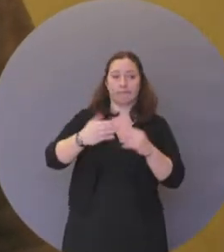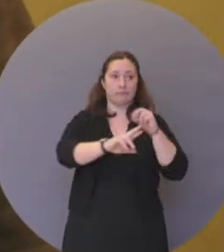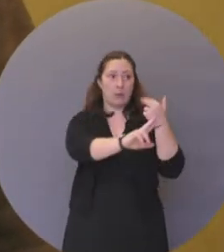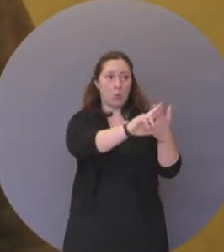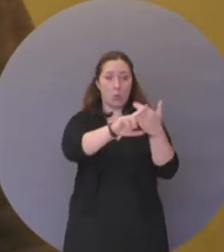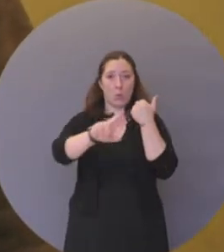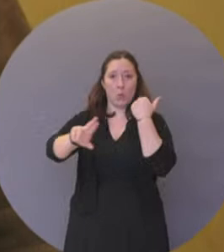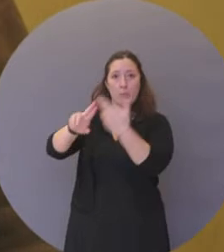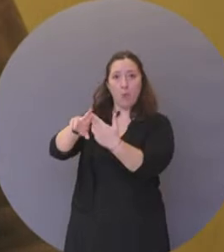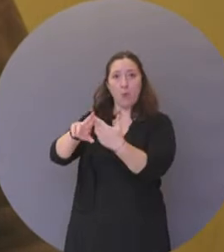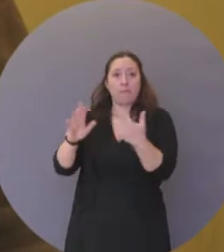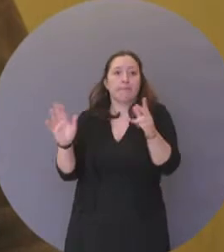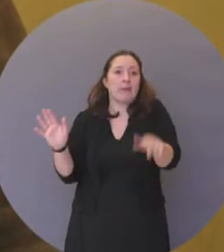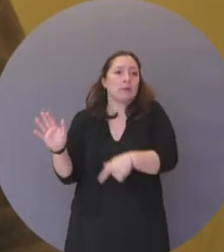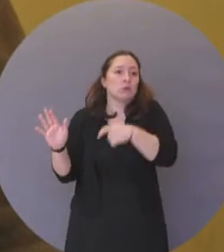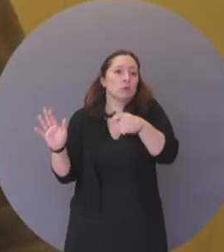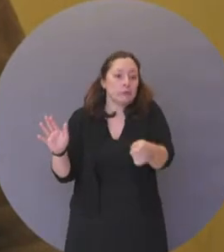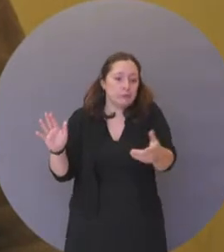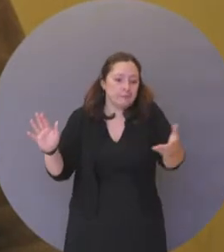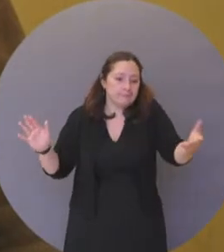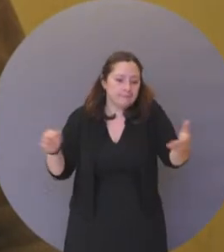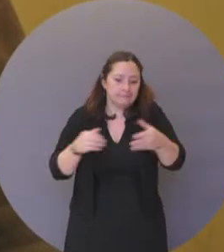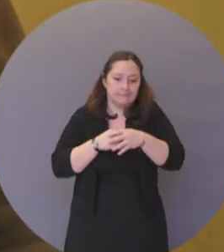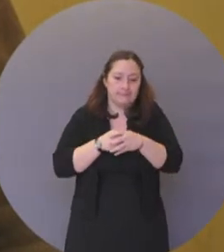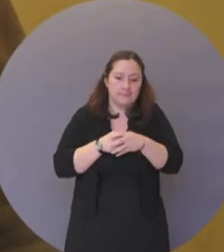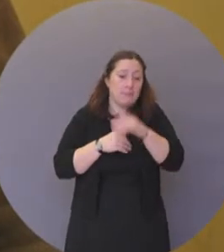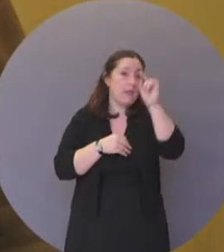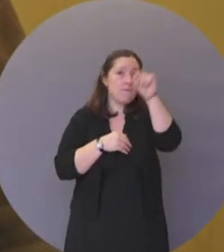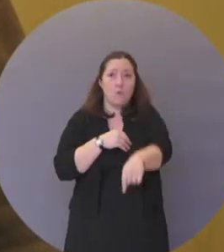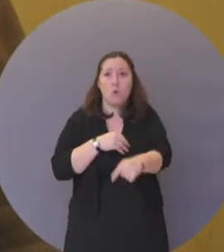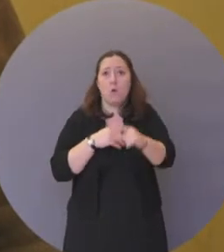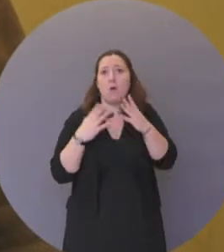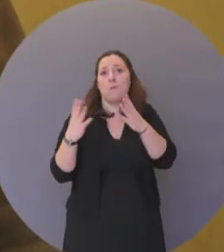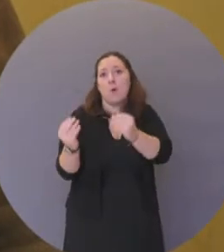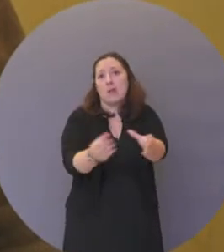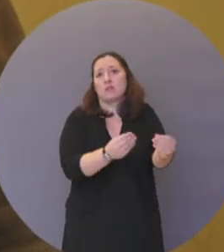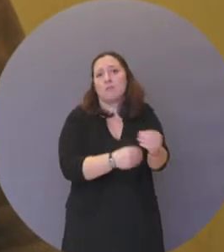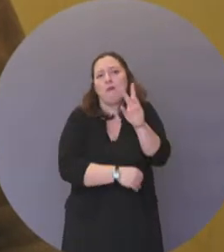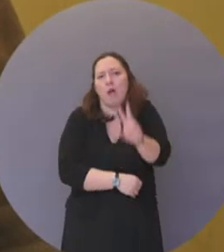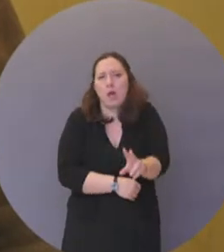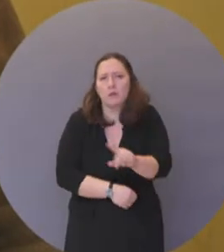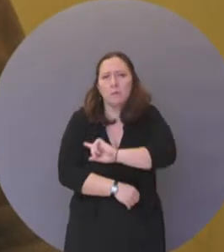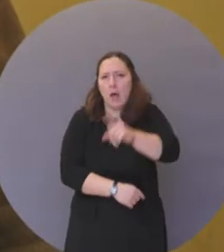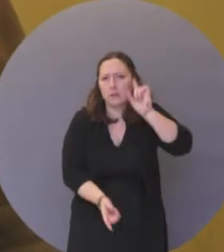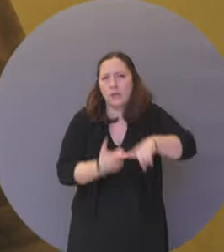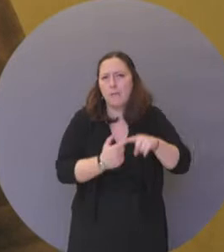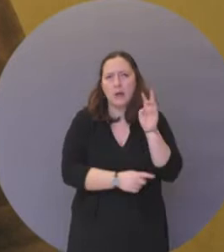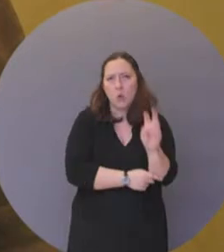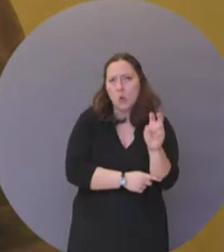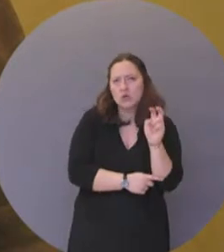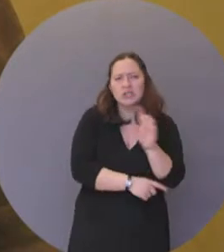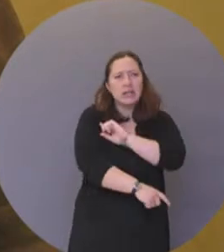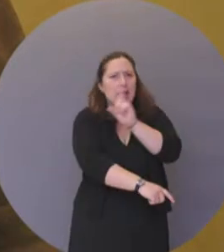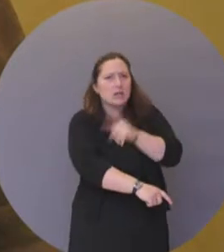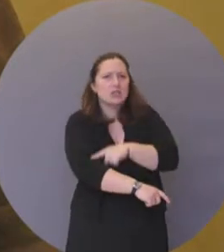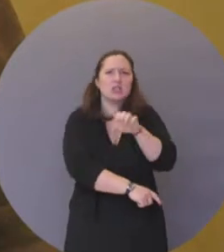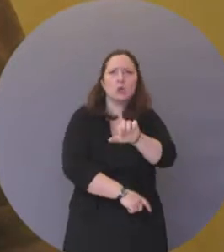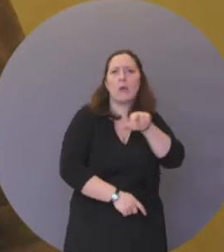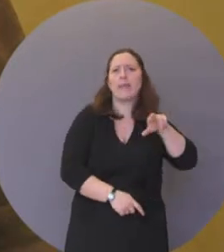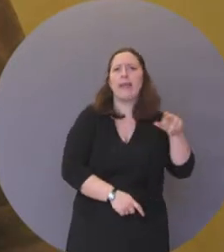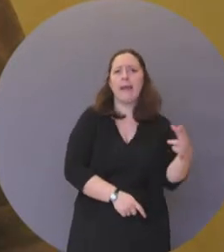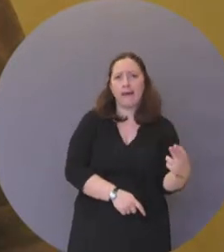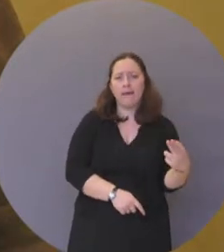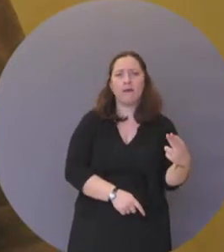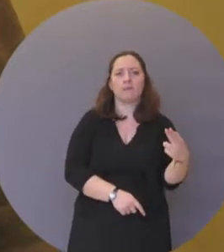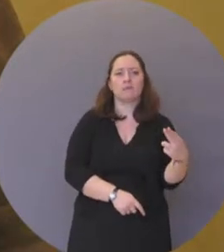bien évidemment qu'il faut concerter les habitants sonneurs sur toutes les politiques en réalité pas seulement sur la question des ENR mais